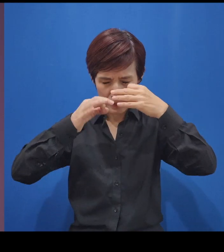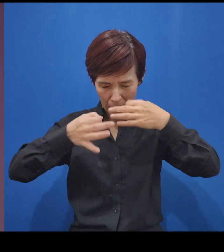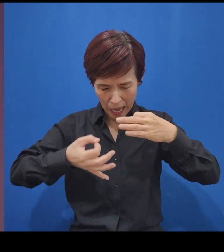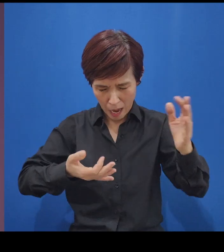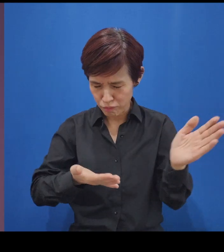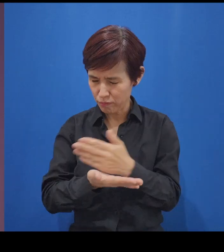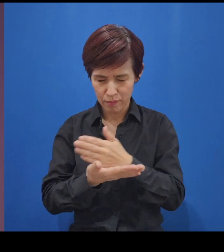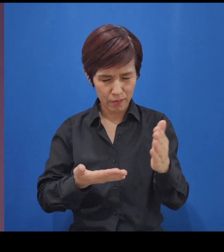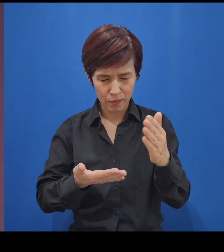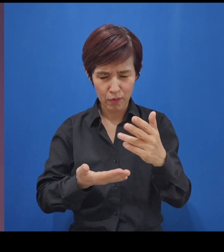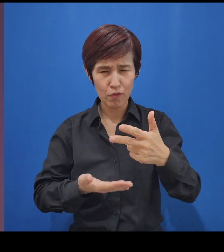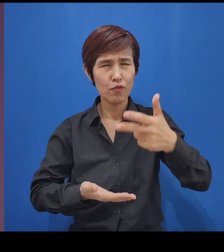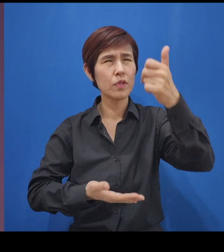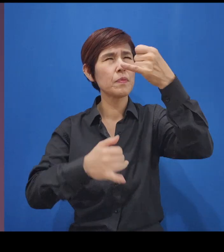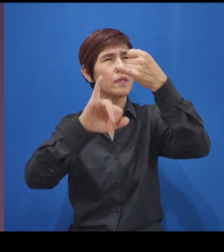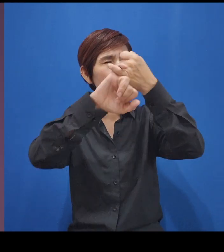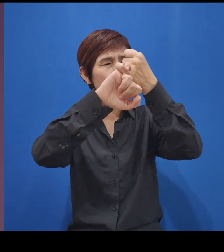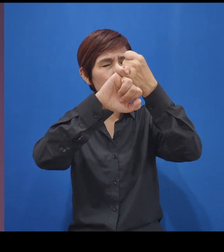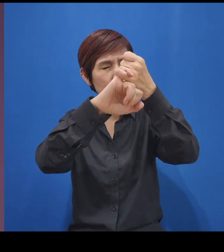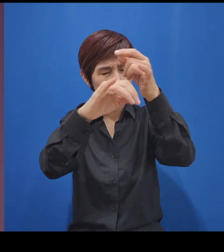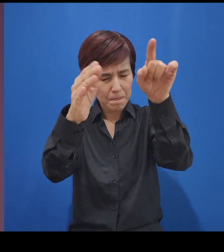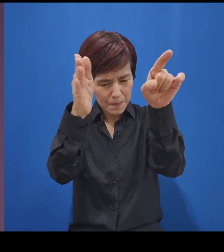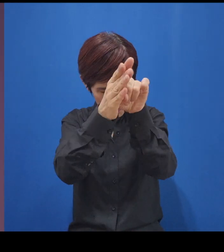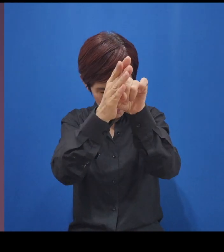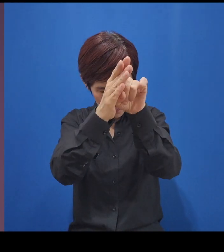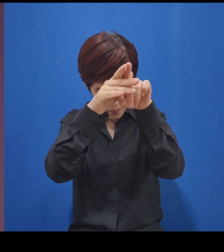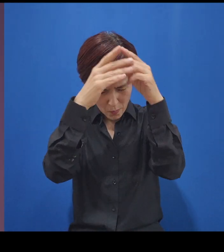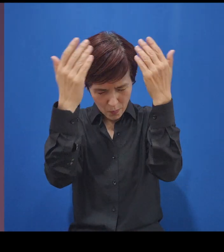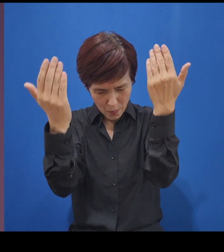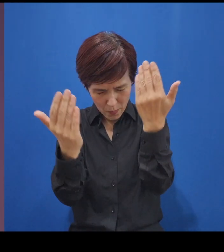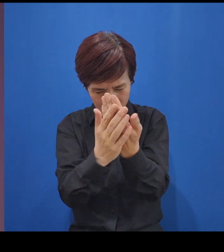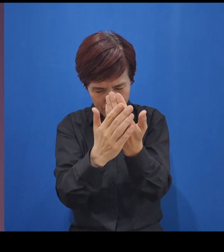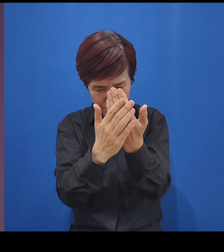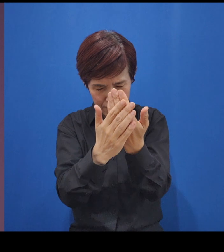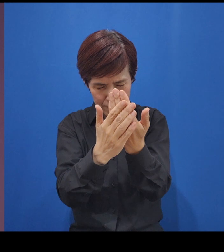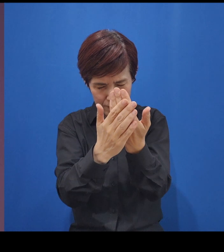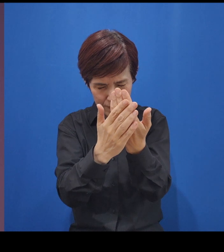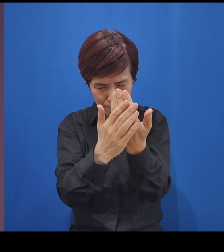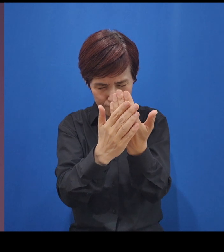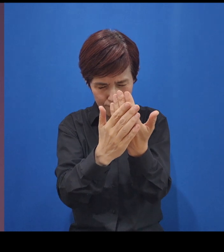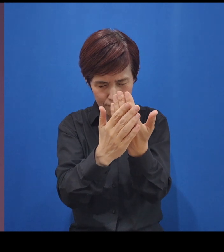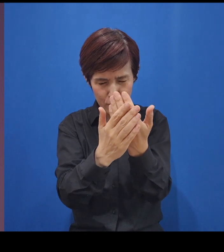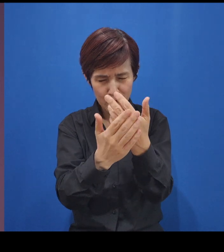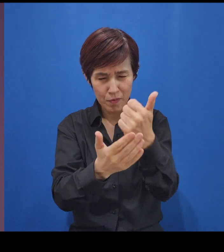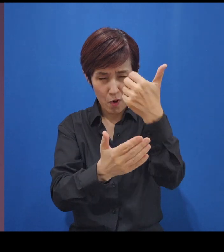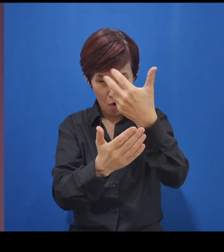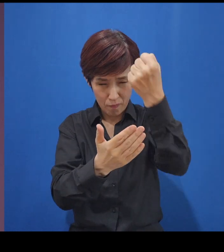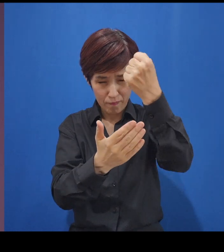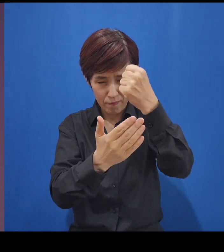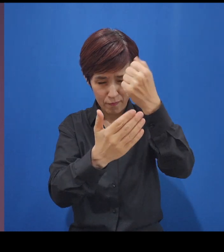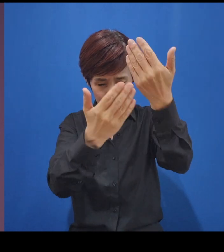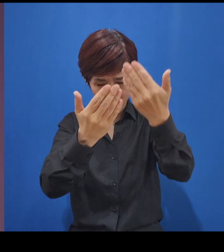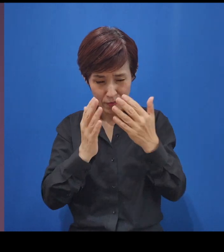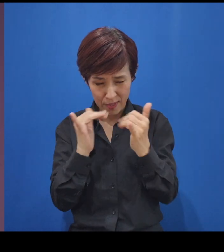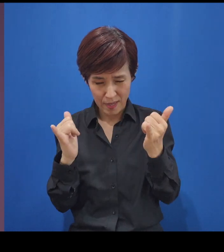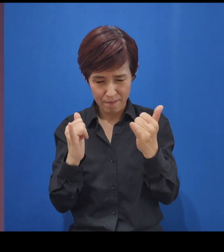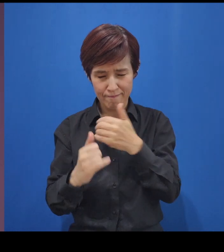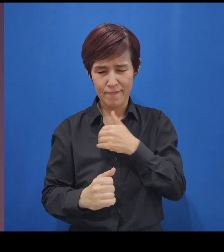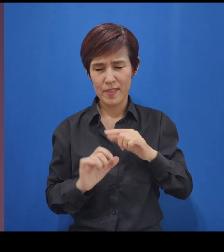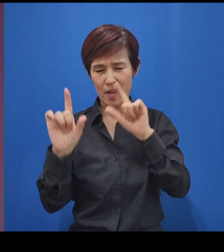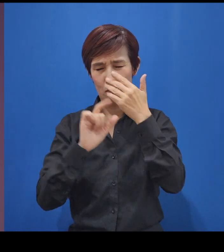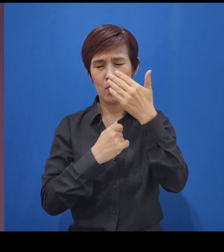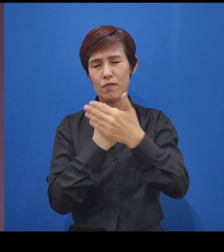그저 주님 약속 믿는 가운데 모든 것 가진 자로 당당히 살아가게